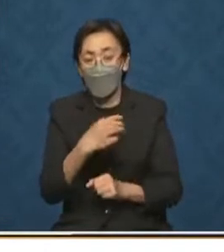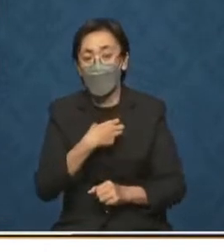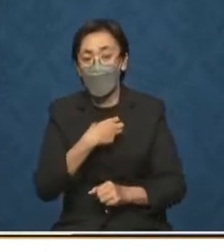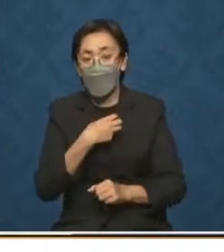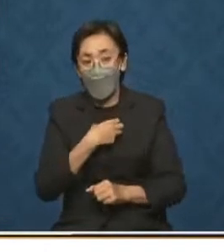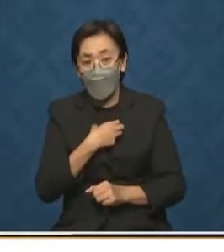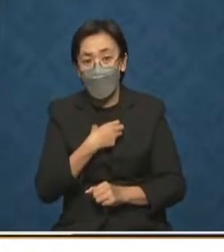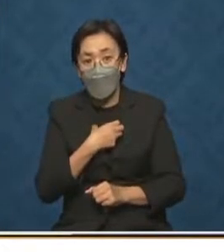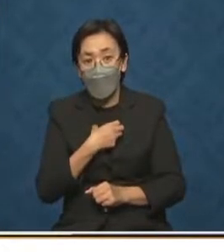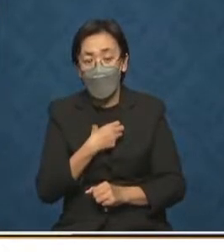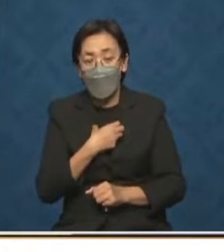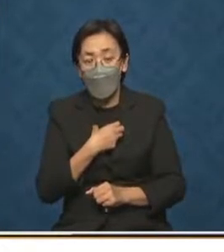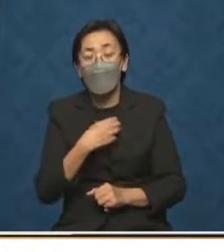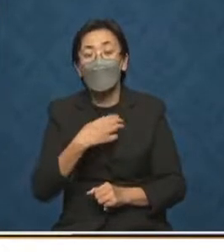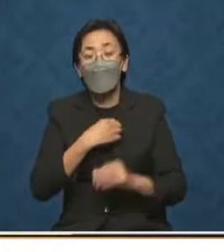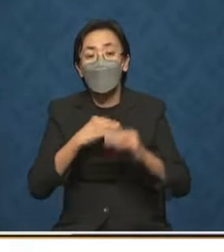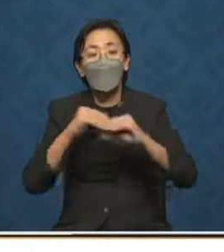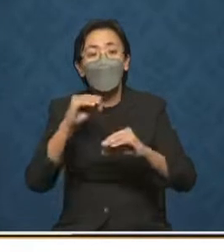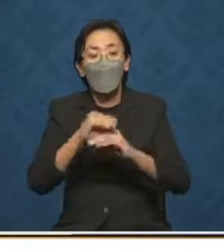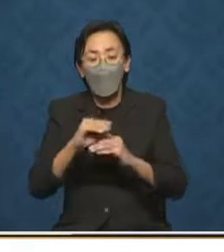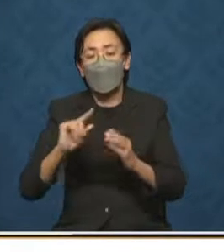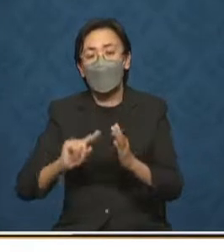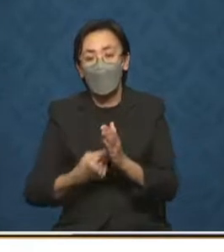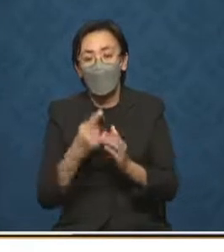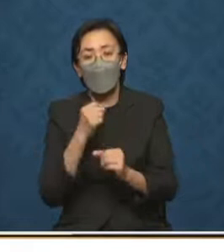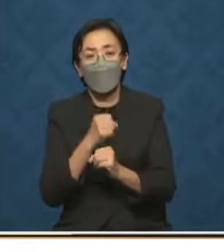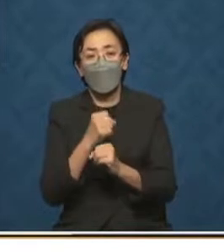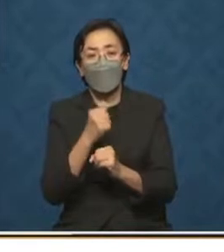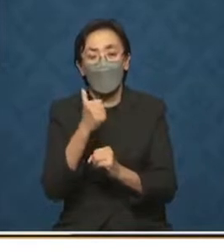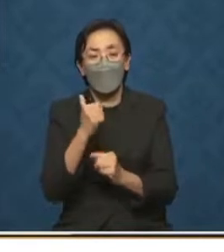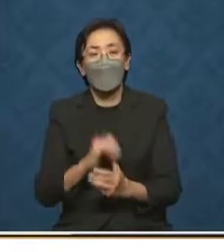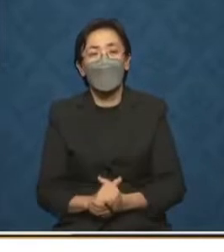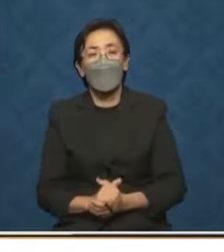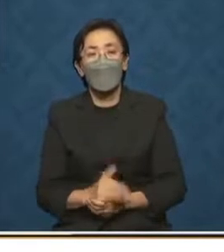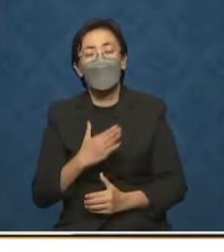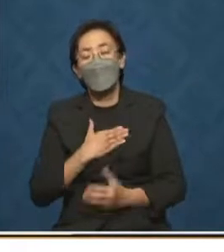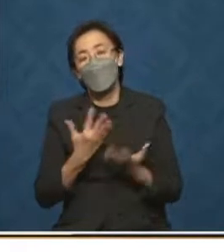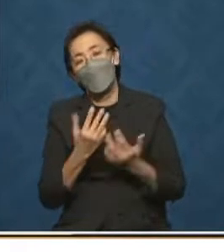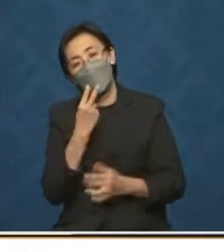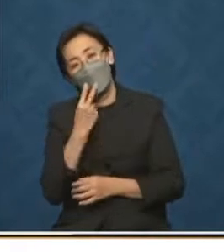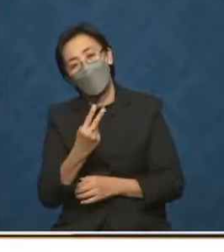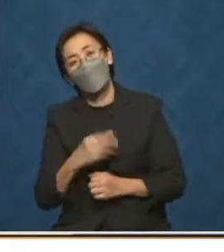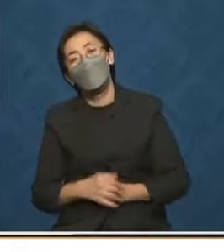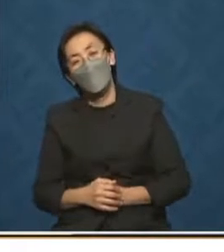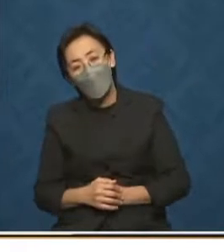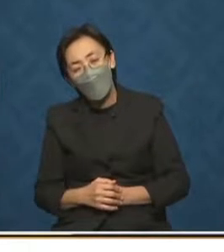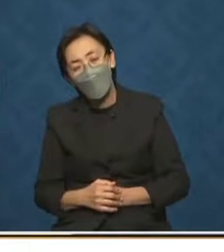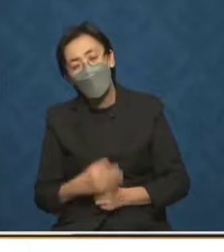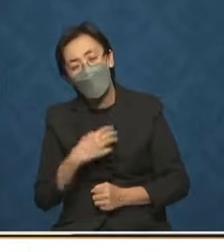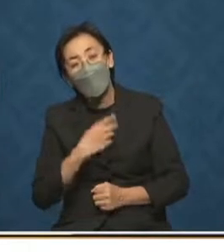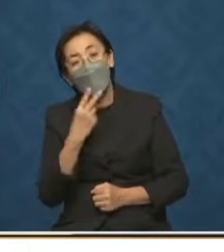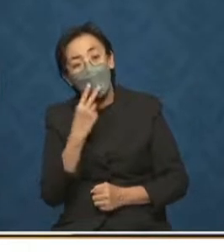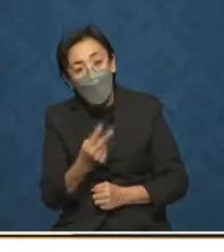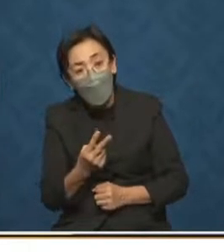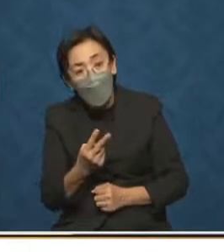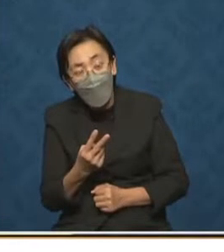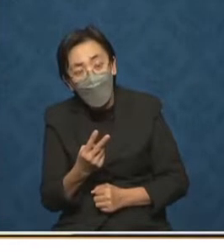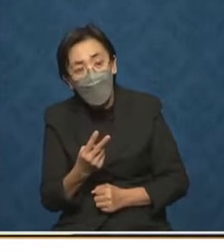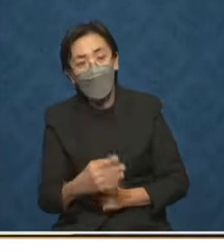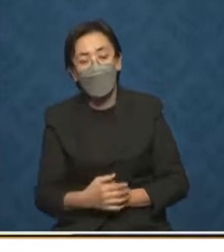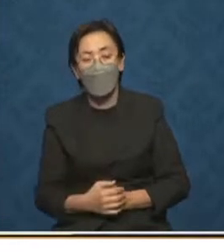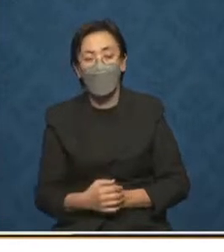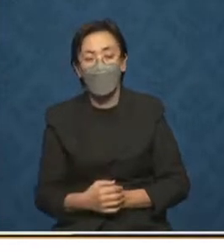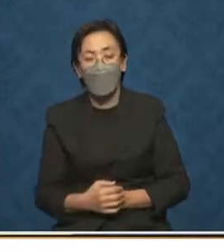องทำให้โครงการนี้เกิดผมจะดูครัทประทานว่าสิ่งที่ในความเห็น